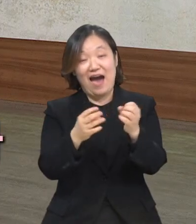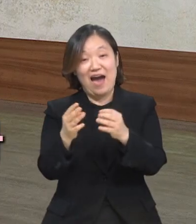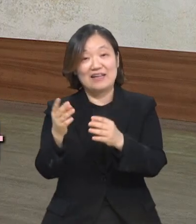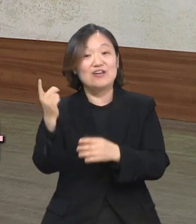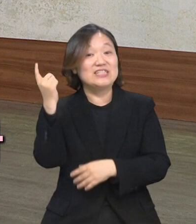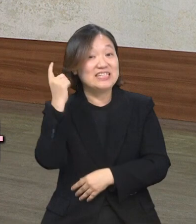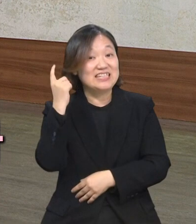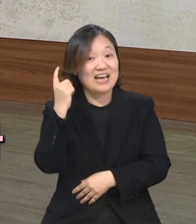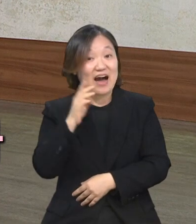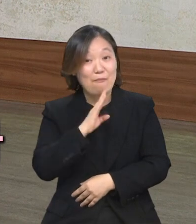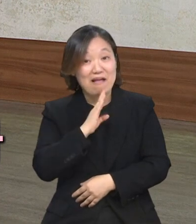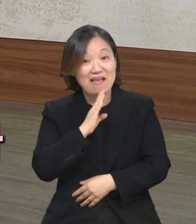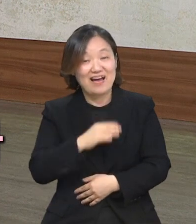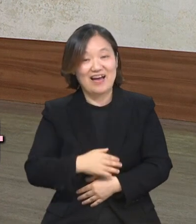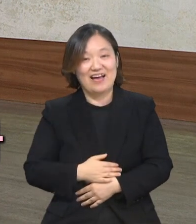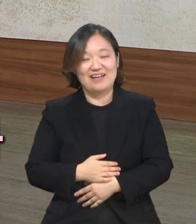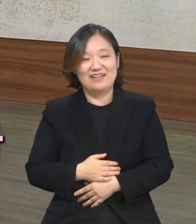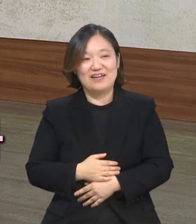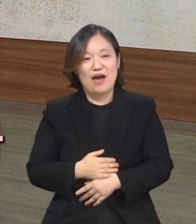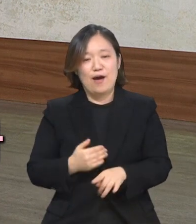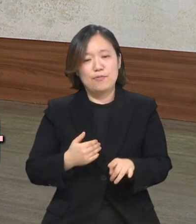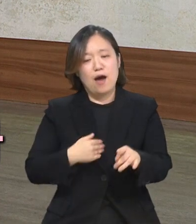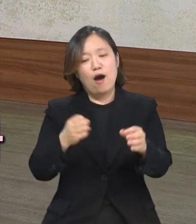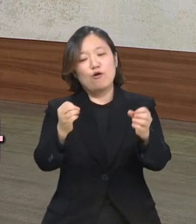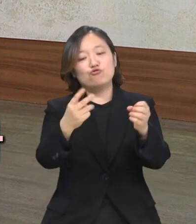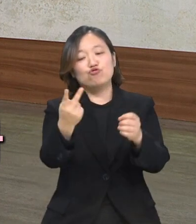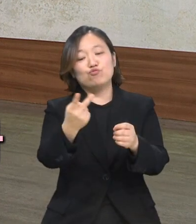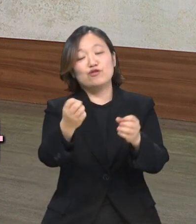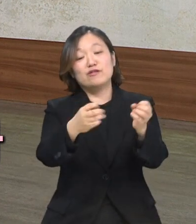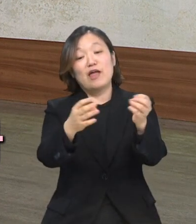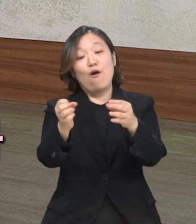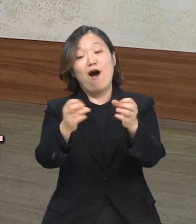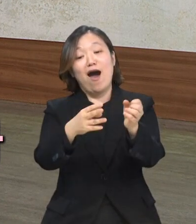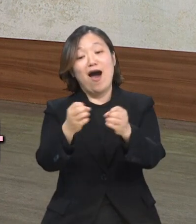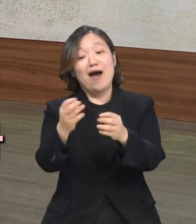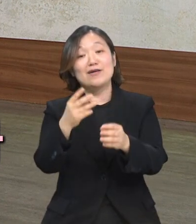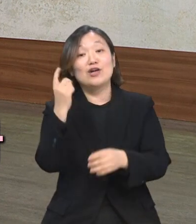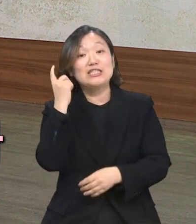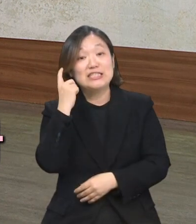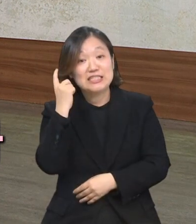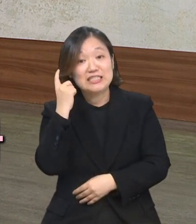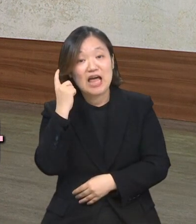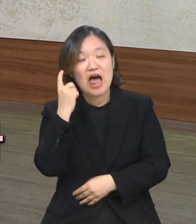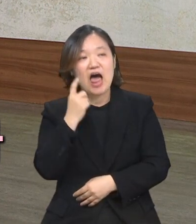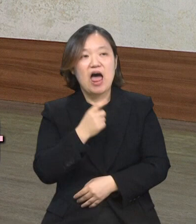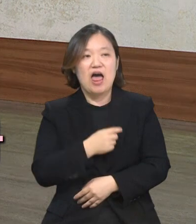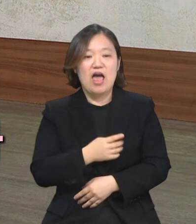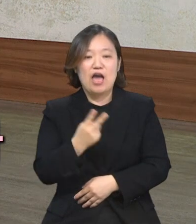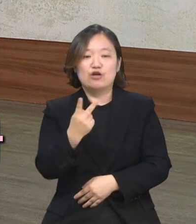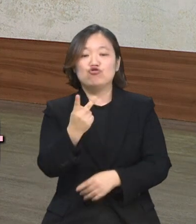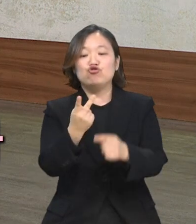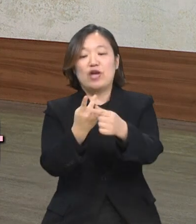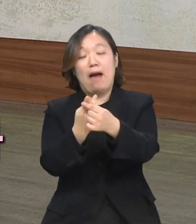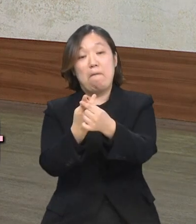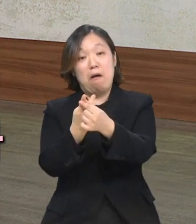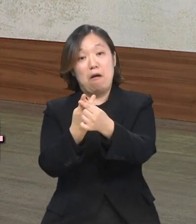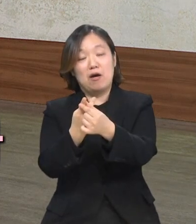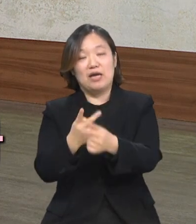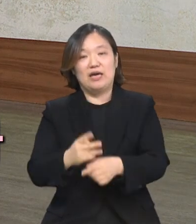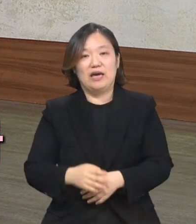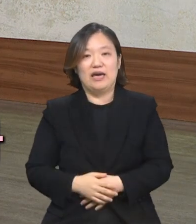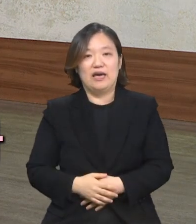일부러들은 건 아닌데 눈 감고 가만히 있는데 이렇게 들리잖아요 노보살님 한 분이